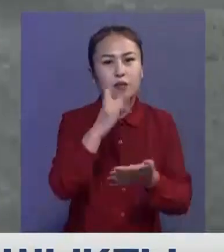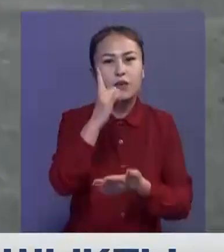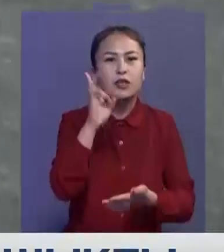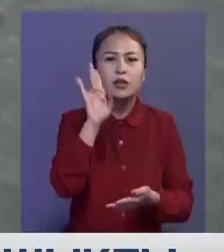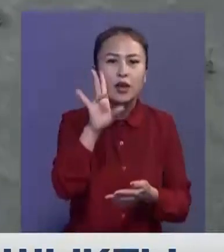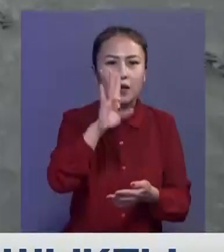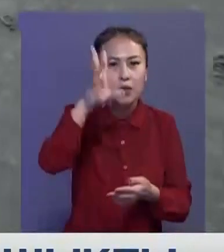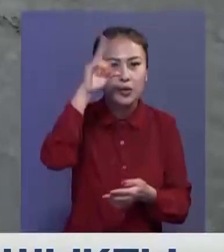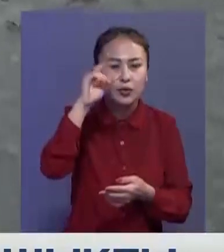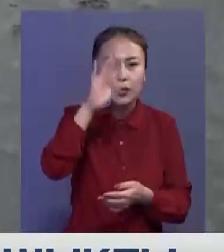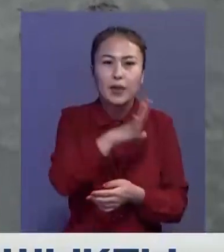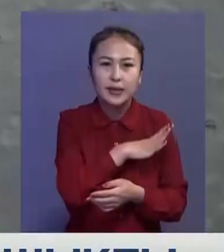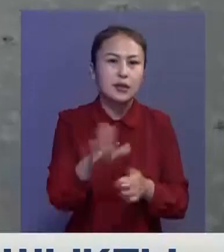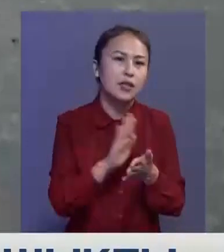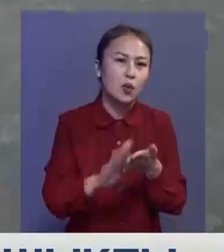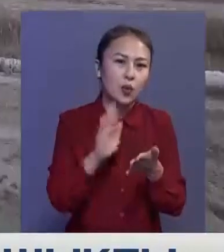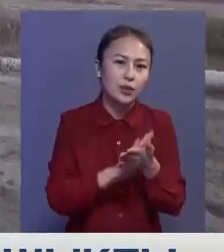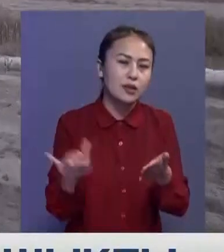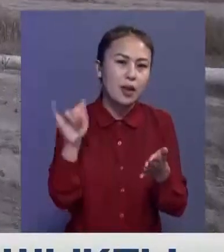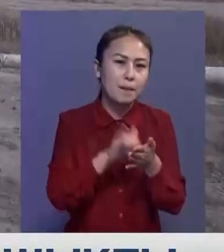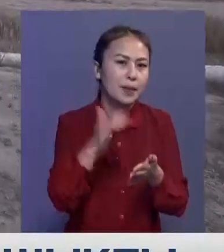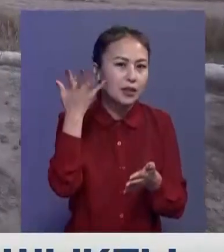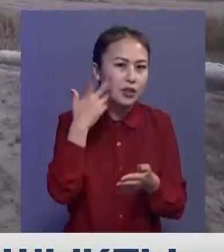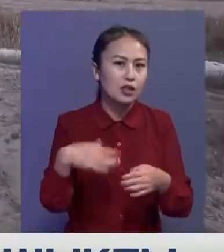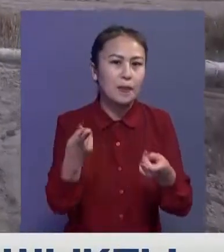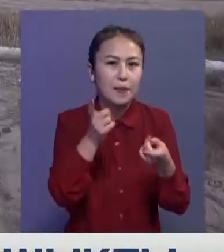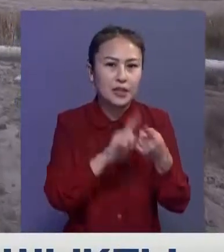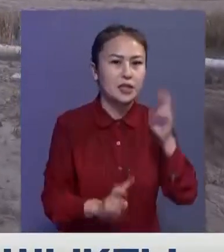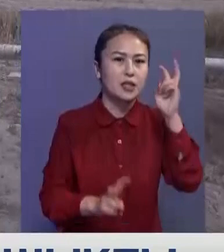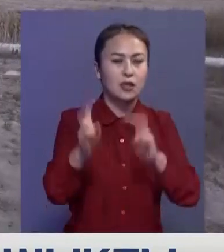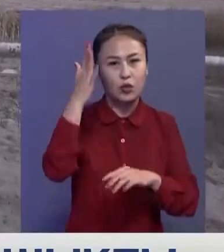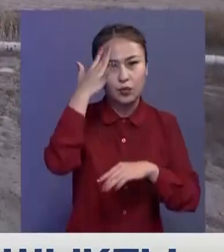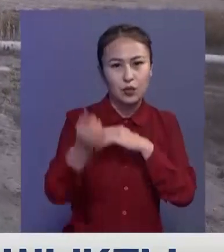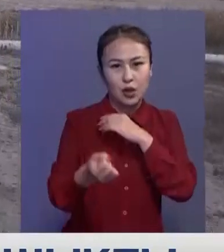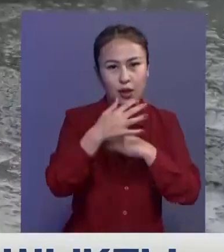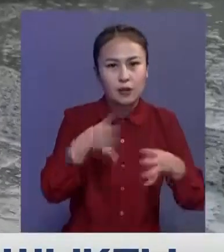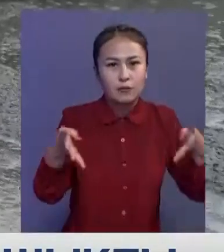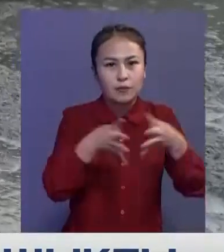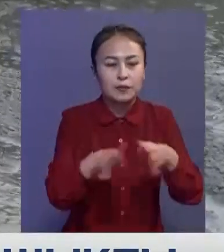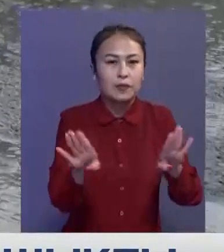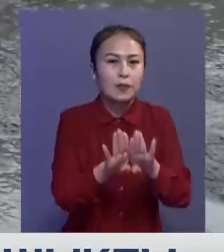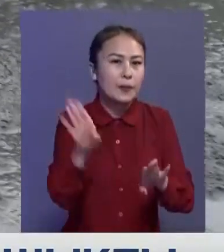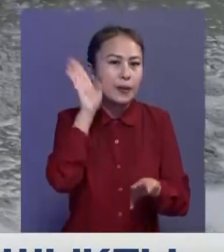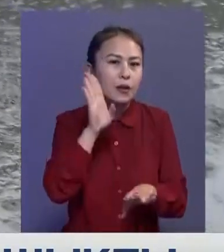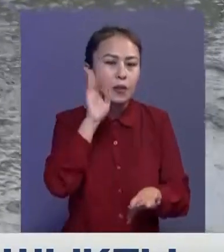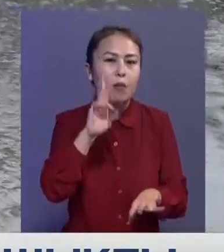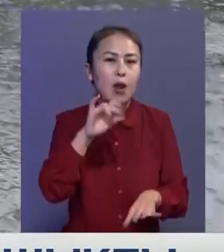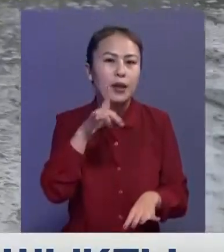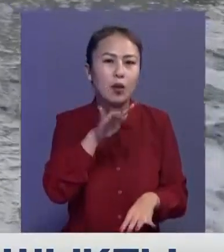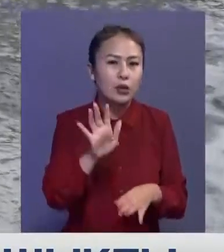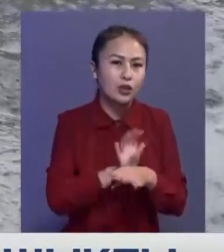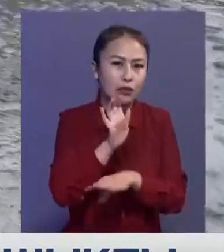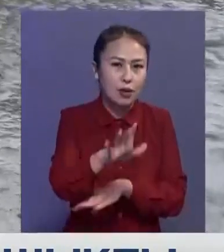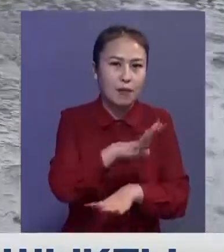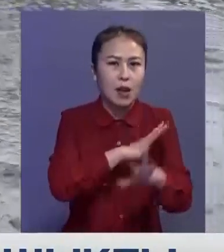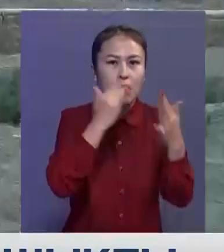кеше 1-ші қараша күні болған, тазалау қондырғысындағы апатты жағдайға байланысты зауыт мұнай аралас суды арнайы полигонға жіберуге